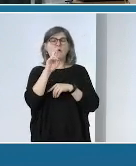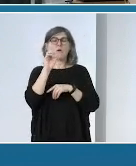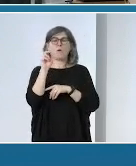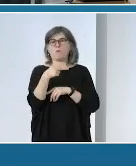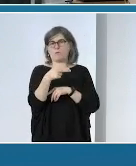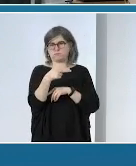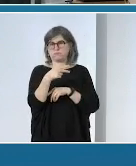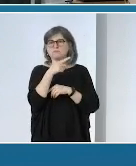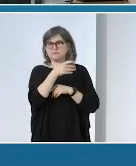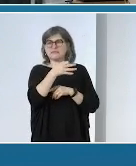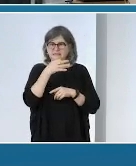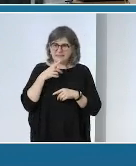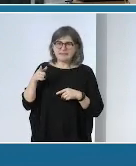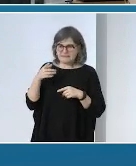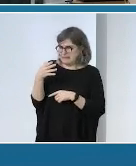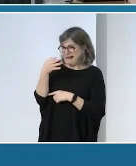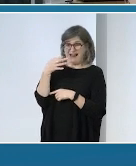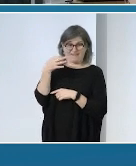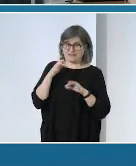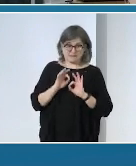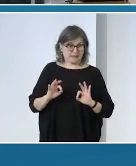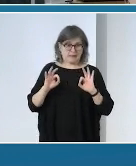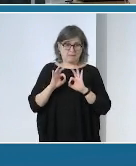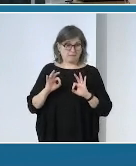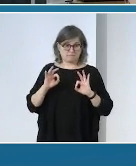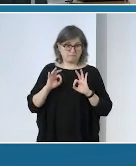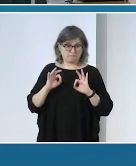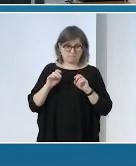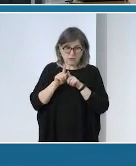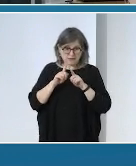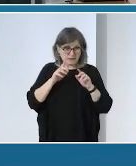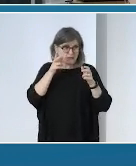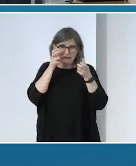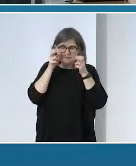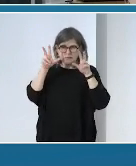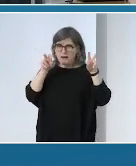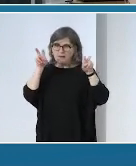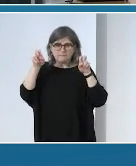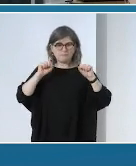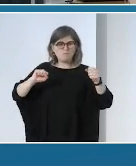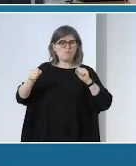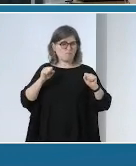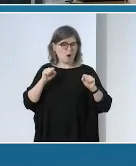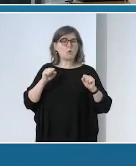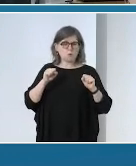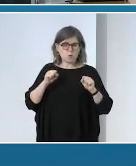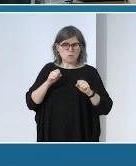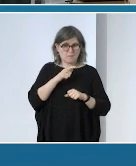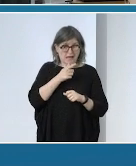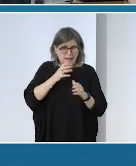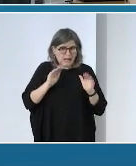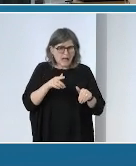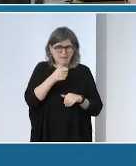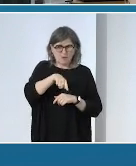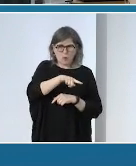confirme aréflexie avec absence totale de toute activité de capteur de mouvement. Là encore, ils sont étonnamment surpris